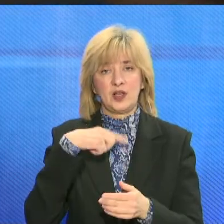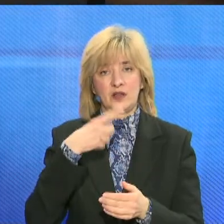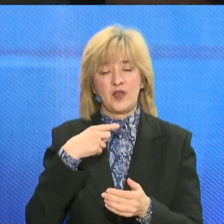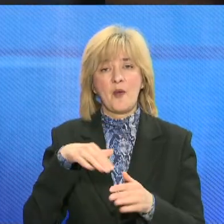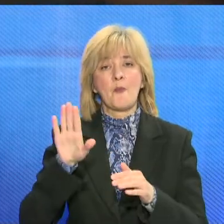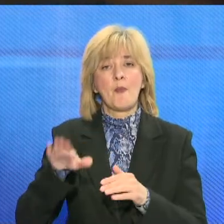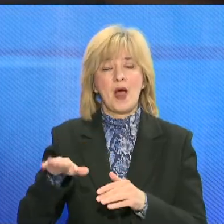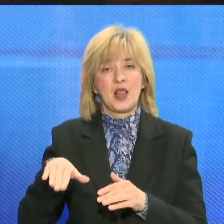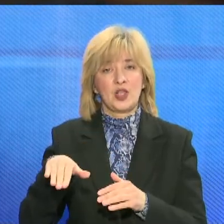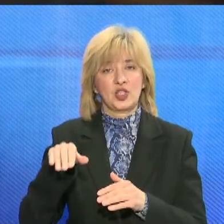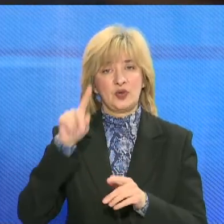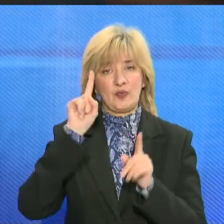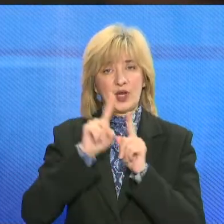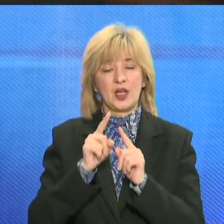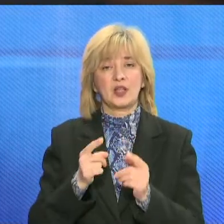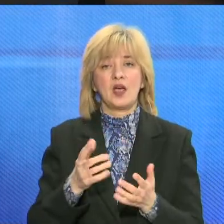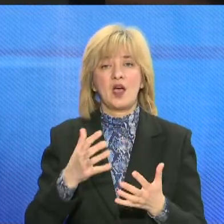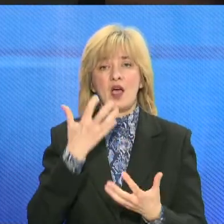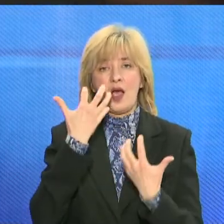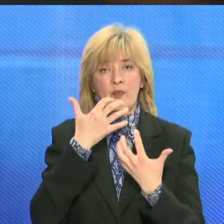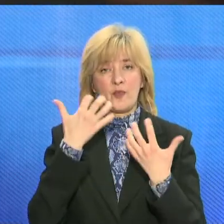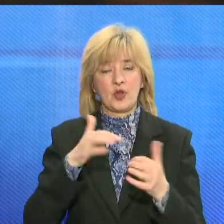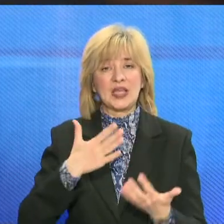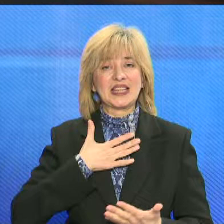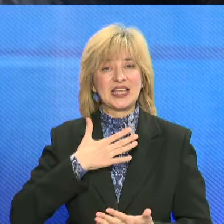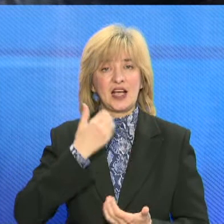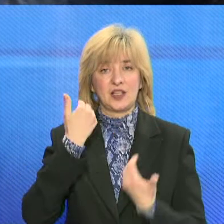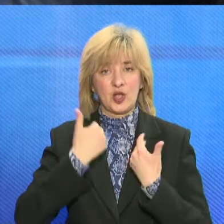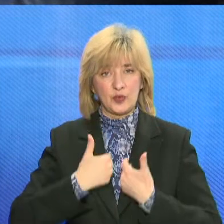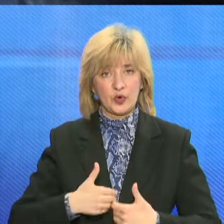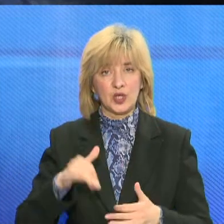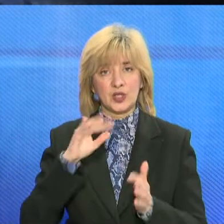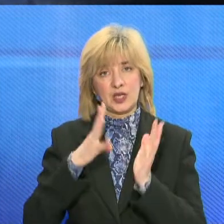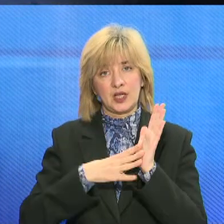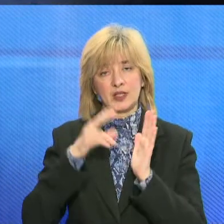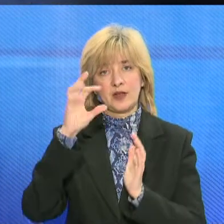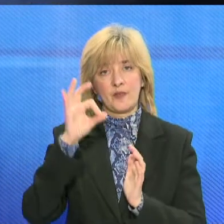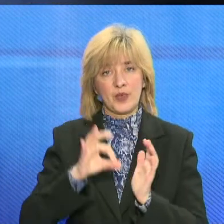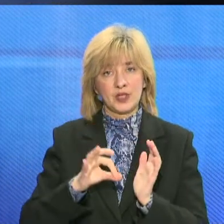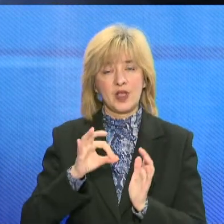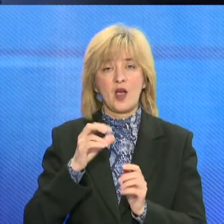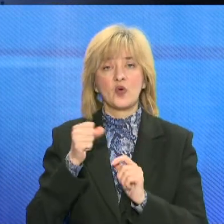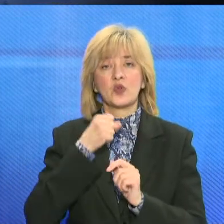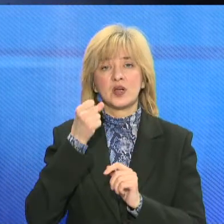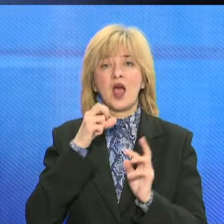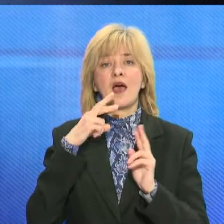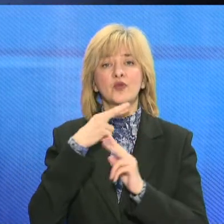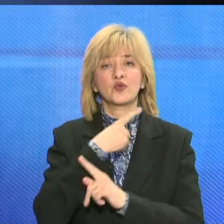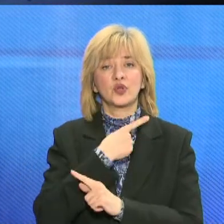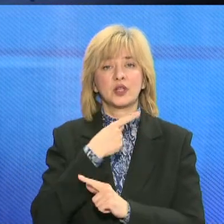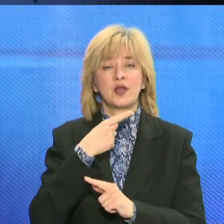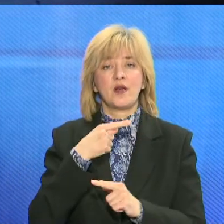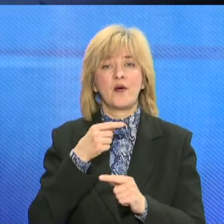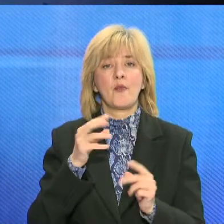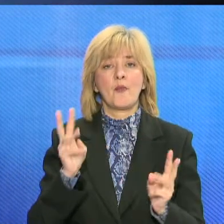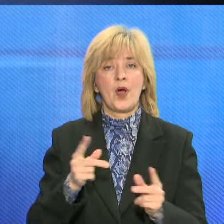отримал опеки дыхальных шляхов и 47% тела. У старейшего диагностовано отручение продуктами горения.